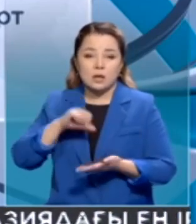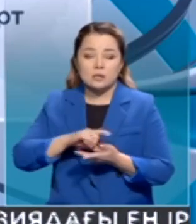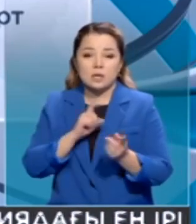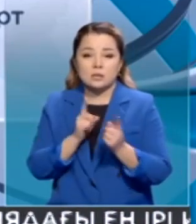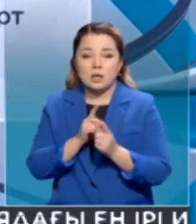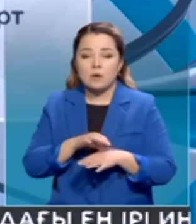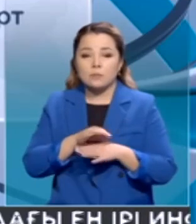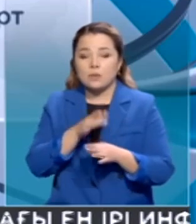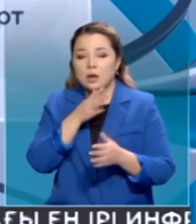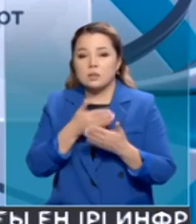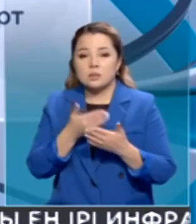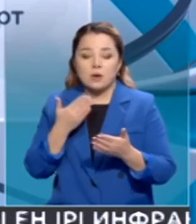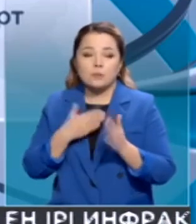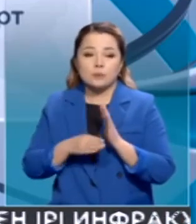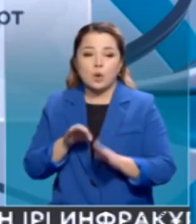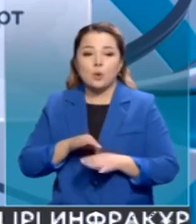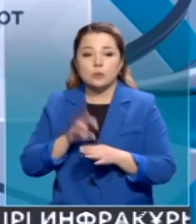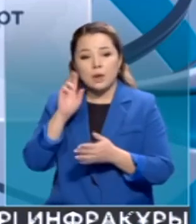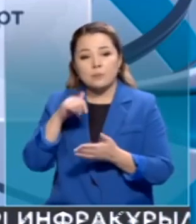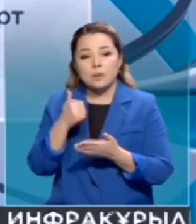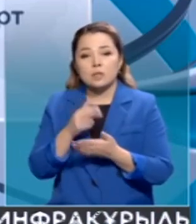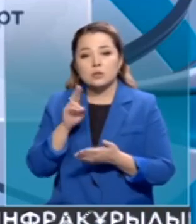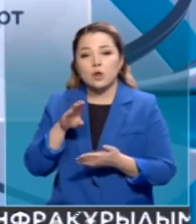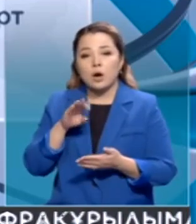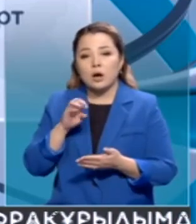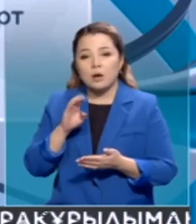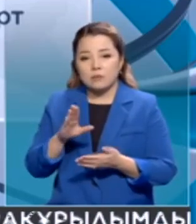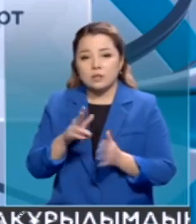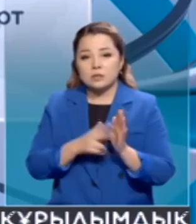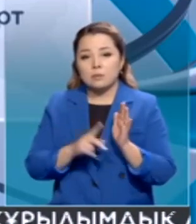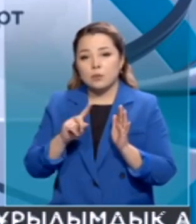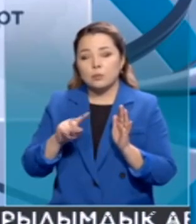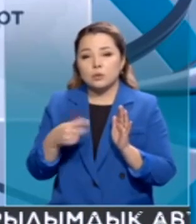кезектен тыс сайлауы өтті. Мемлекет басшысы Қасым Жомарт Тоқаев